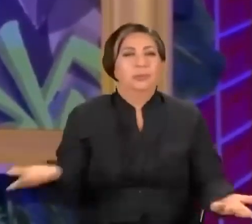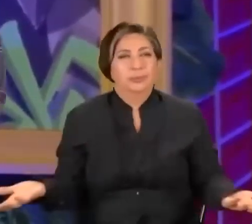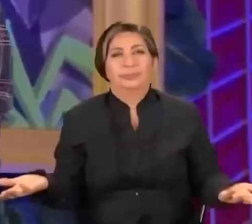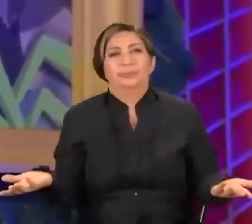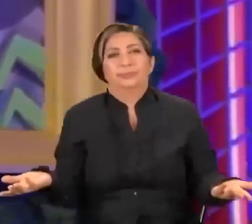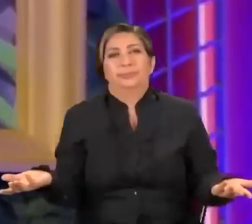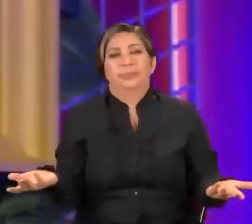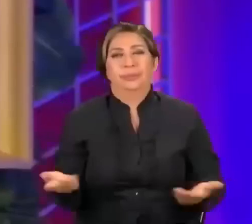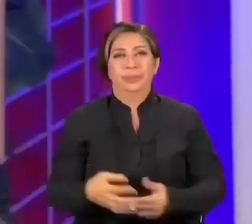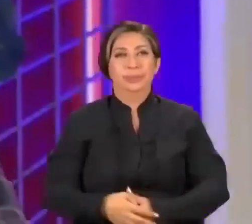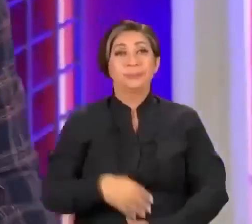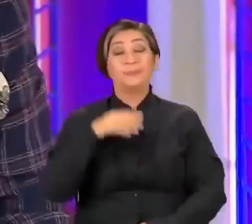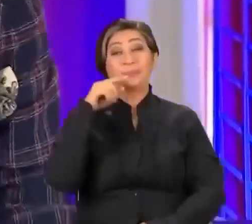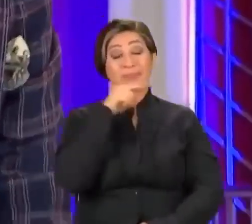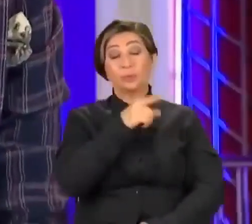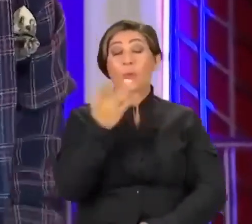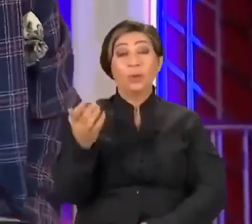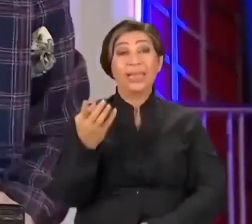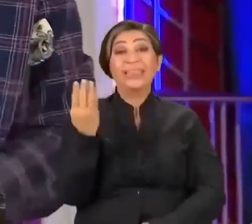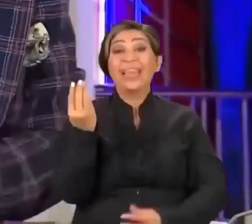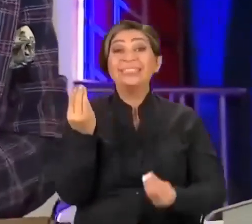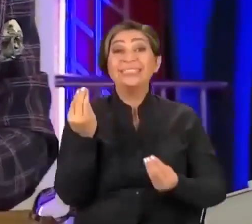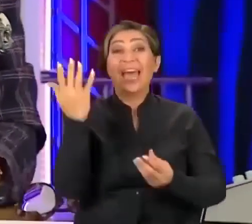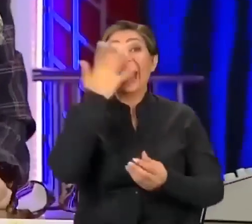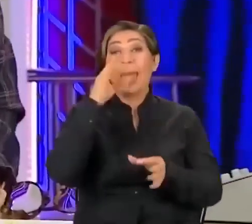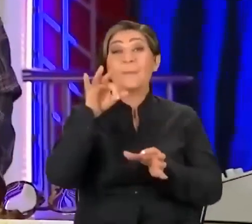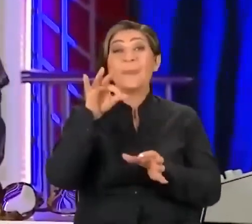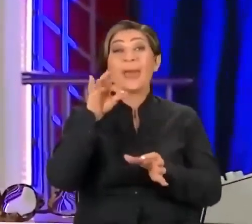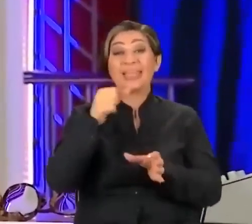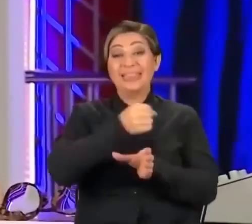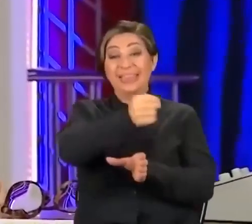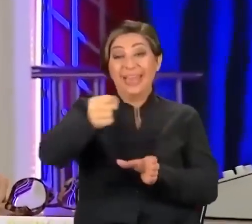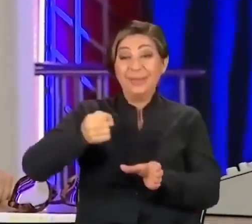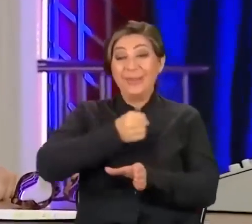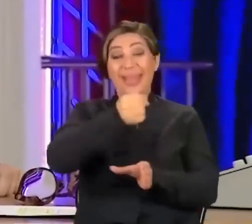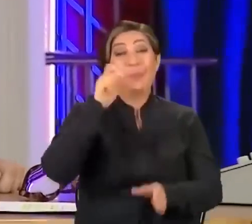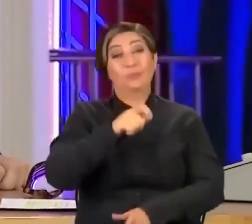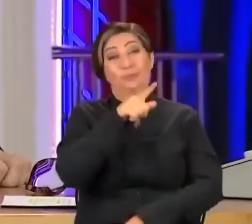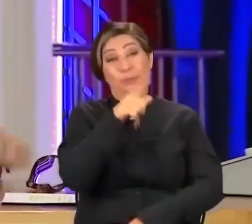mısınız falan filan diye. Sen orada... Taze karabiber değirmeni